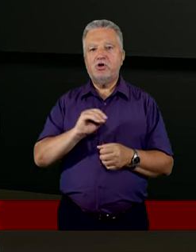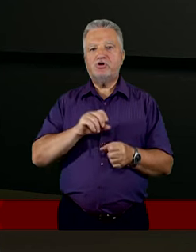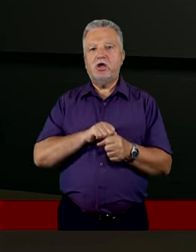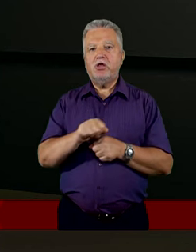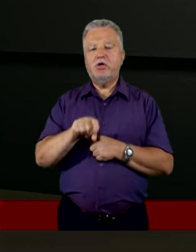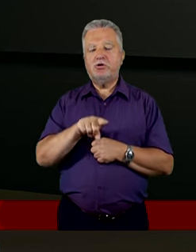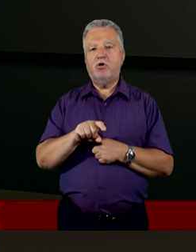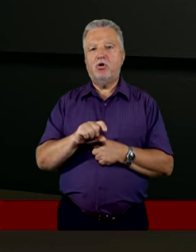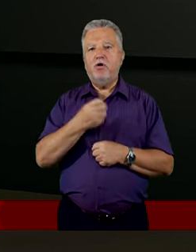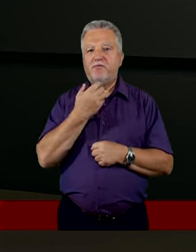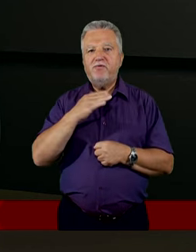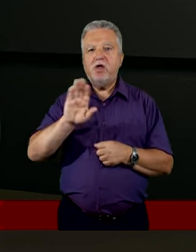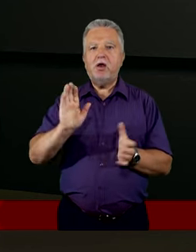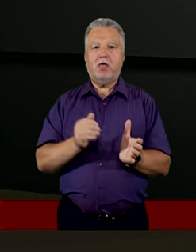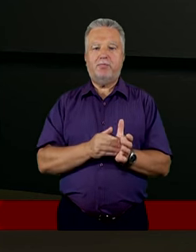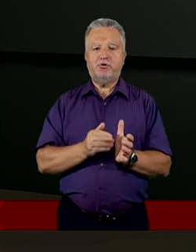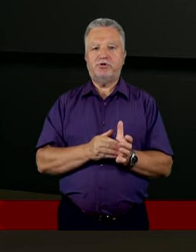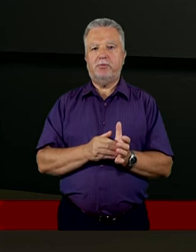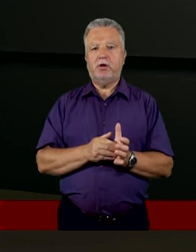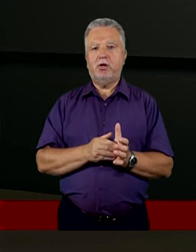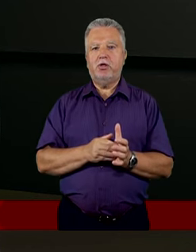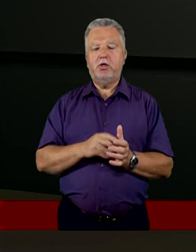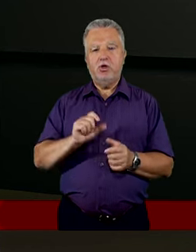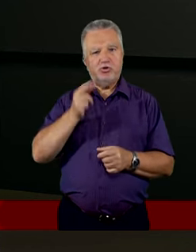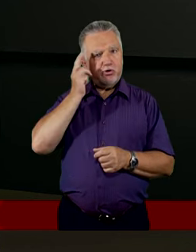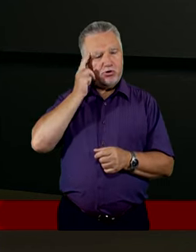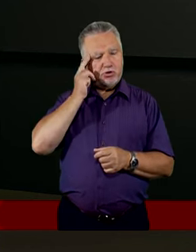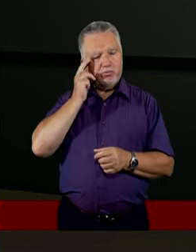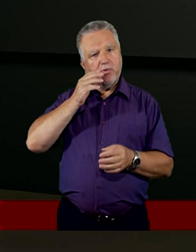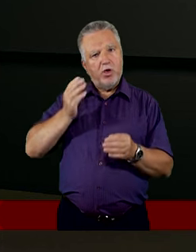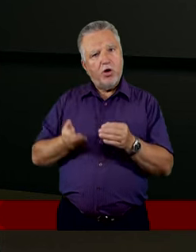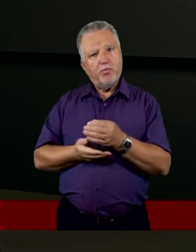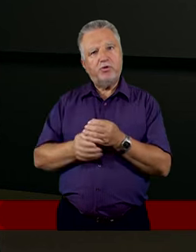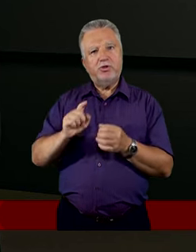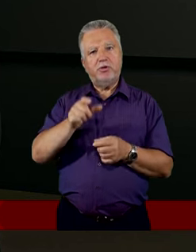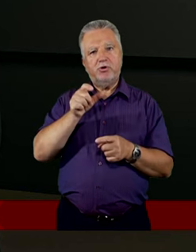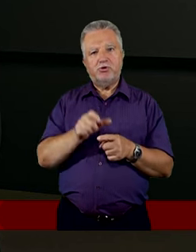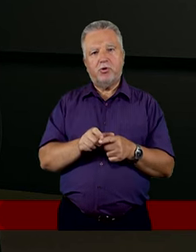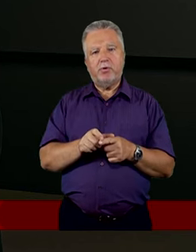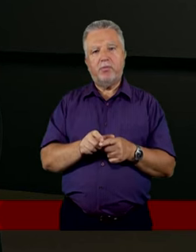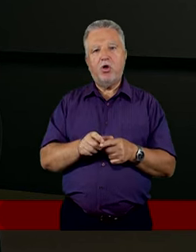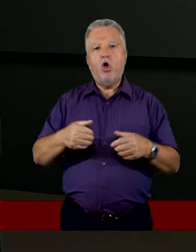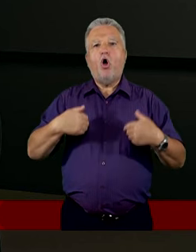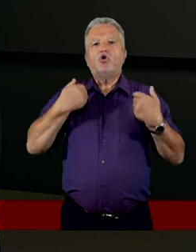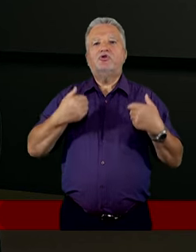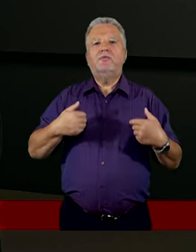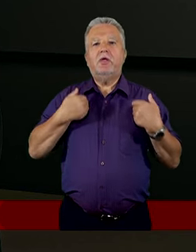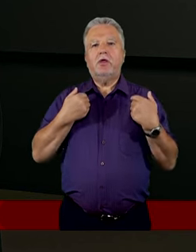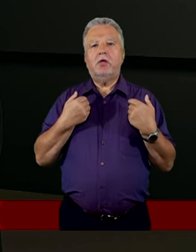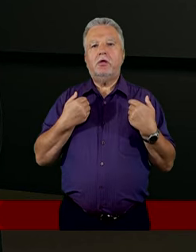Że jest to wielka potrzeba. Co rozumiem pod tymi określeniami